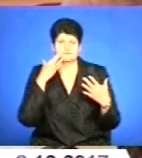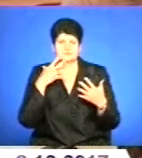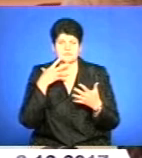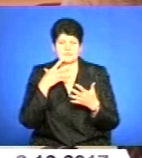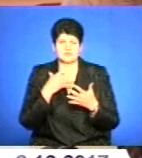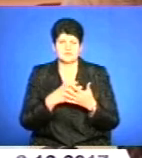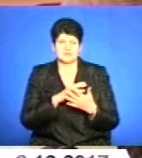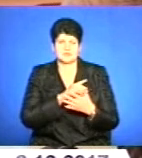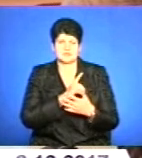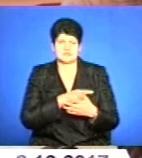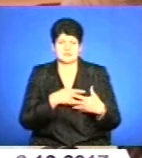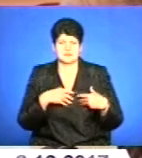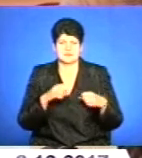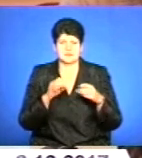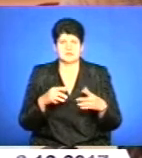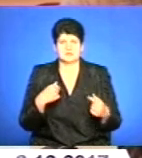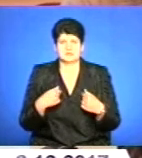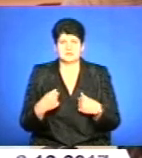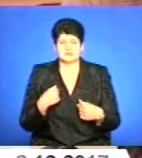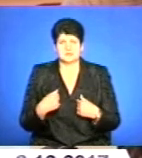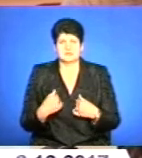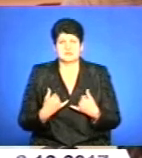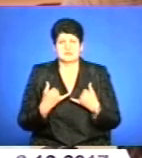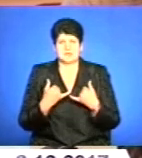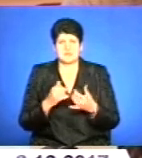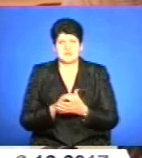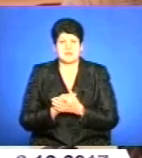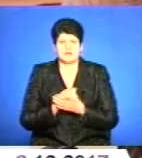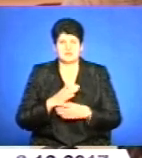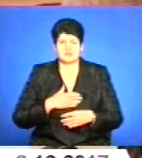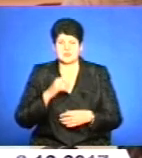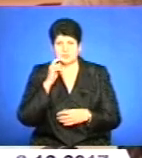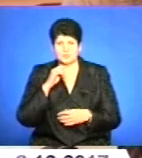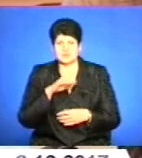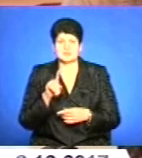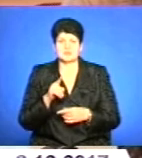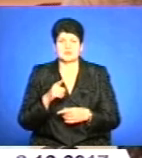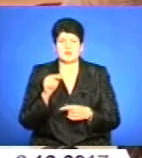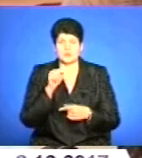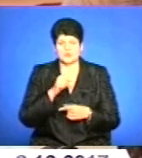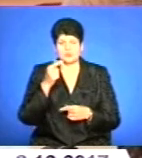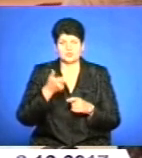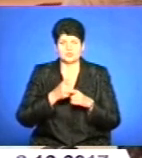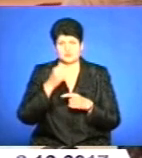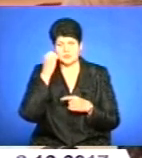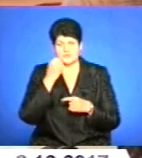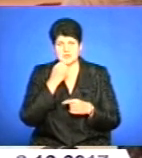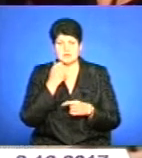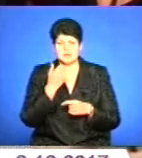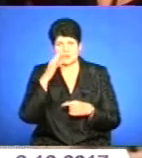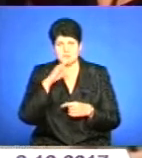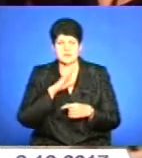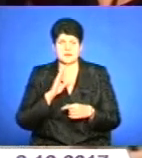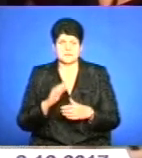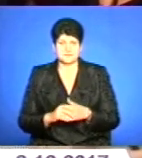своїх сил і багато своїх страждань саме для миру в нашій країні, за що я дуже вдячна йому і його батькам.